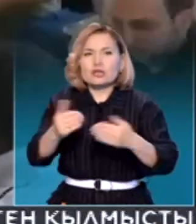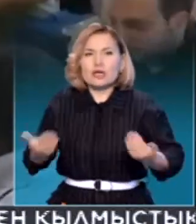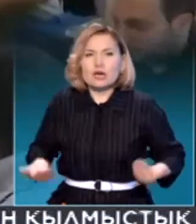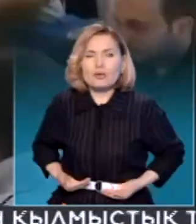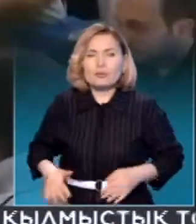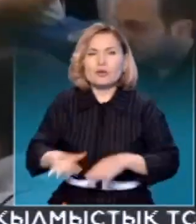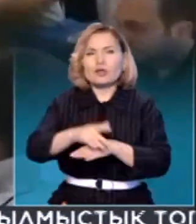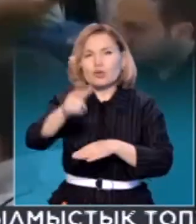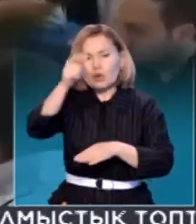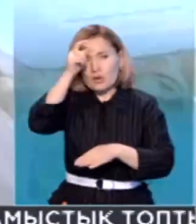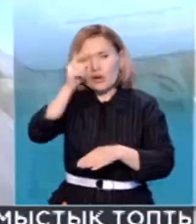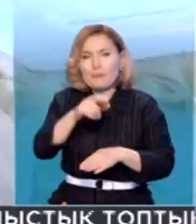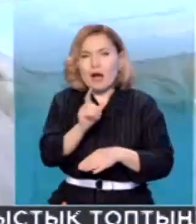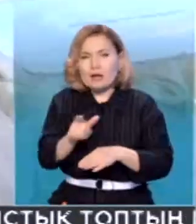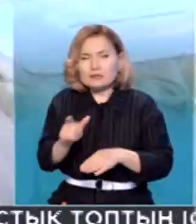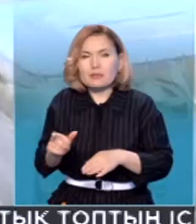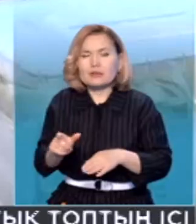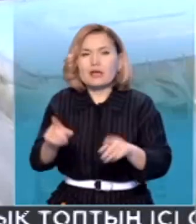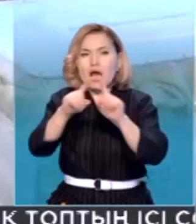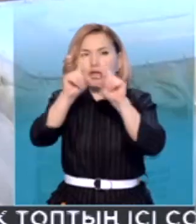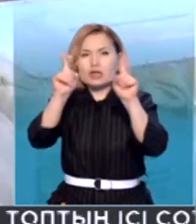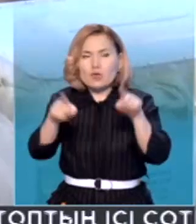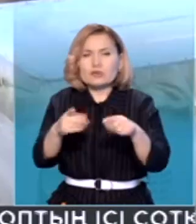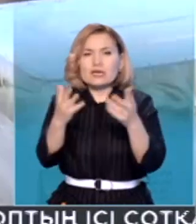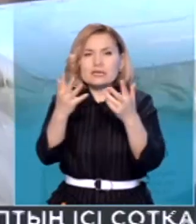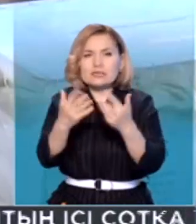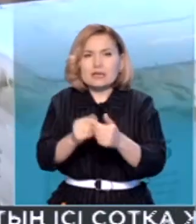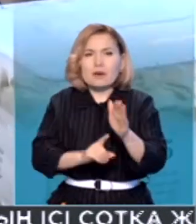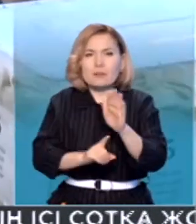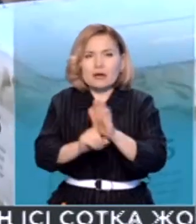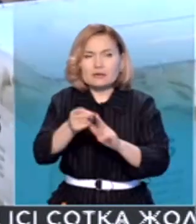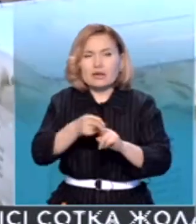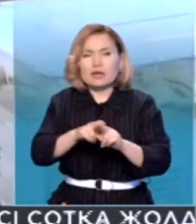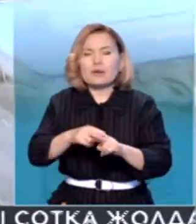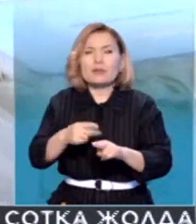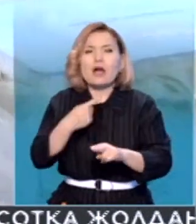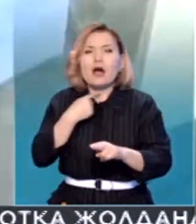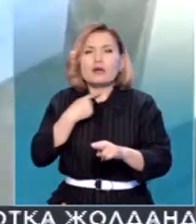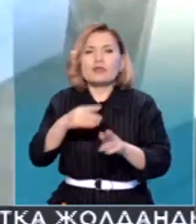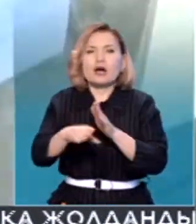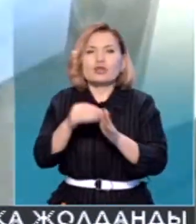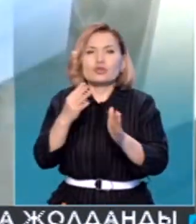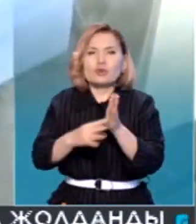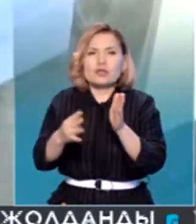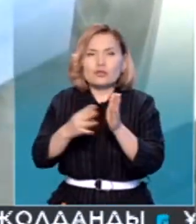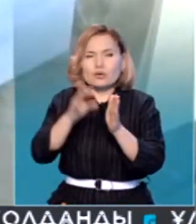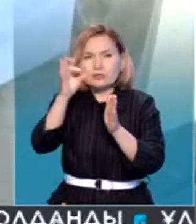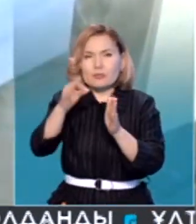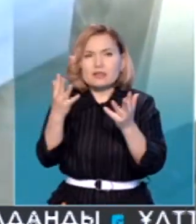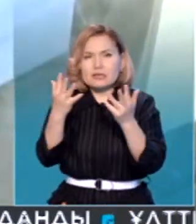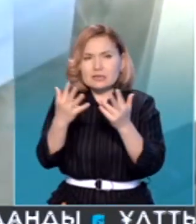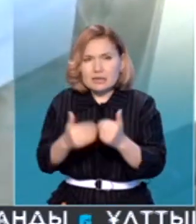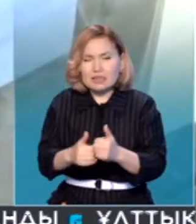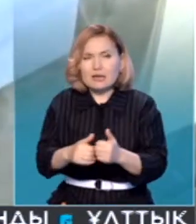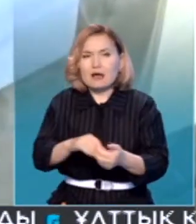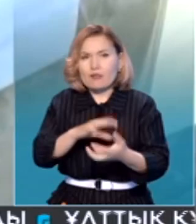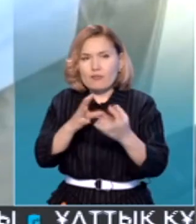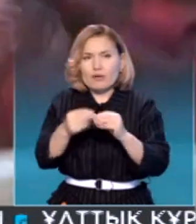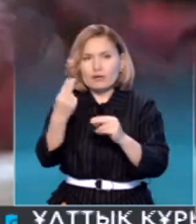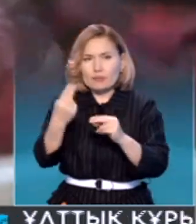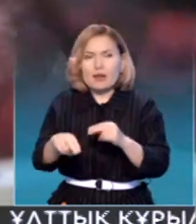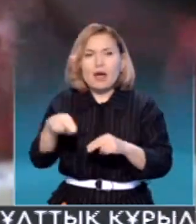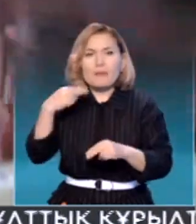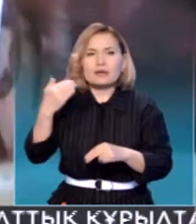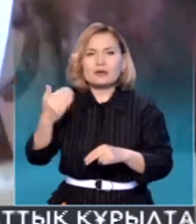азаматтары берген дауыстарды санап жатыр. Қазіргі дейін ел аумағында берілген дауыстардың 99% саналды. Санақ нәтижесінде қазіргі